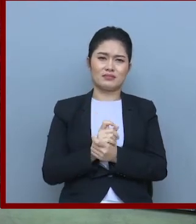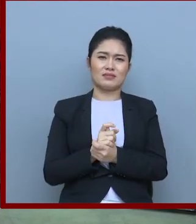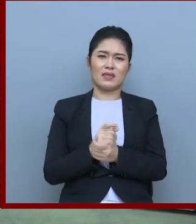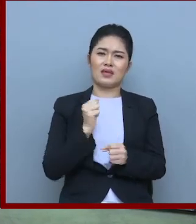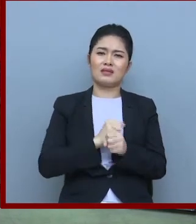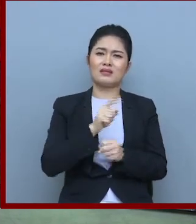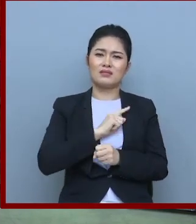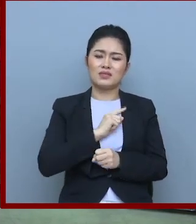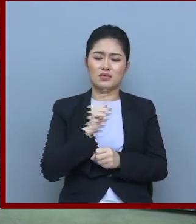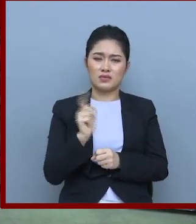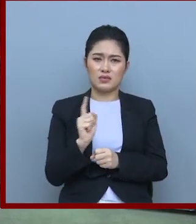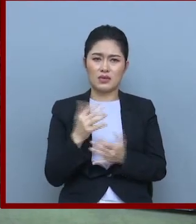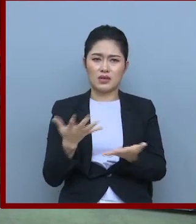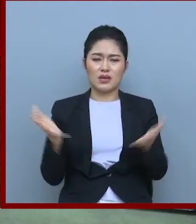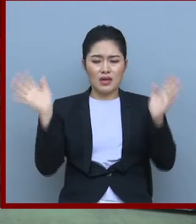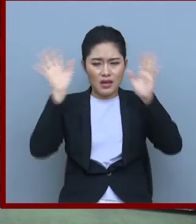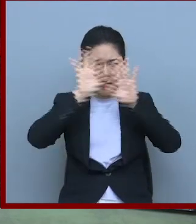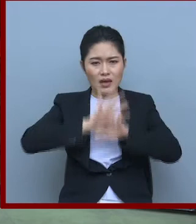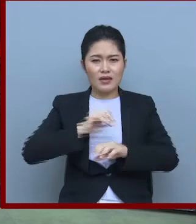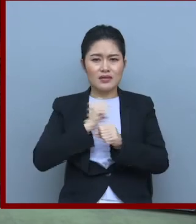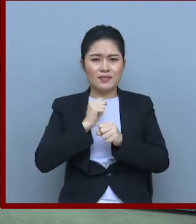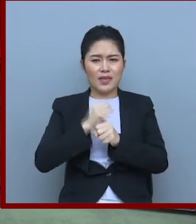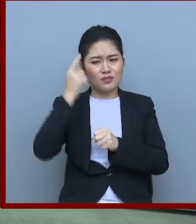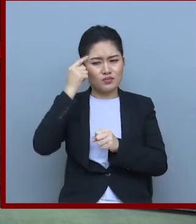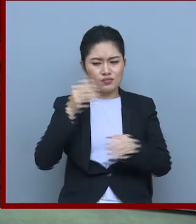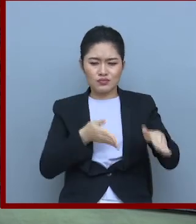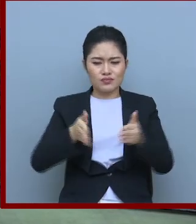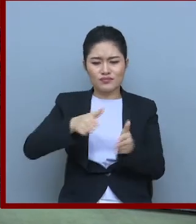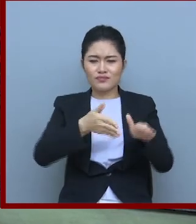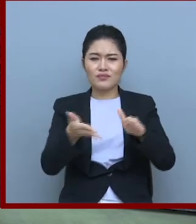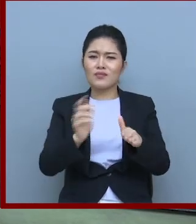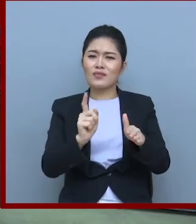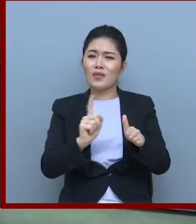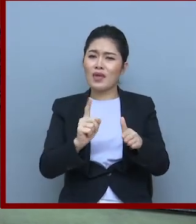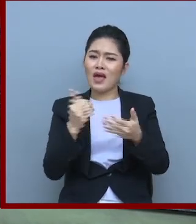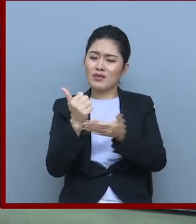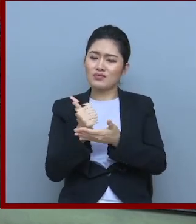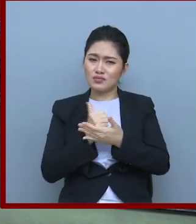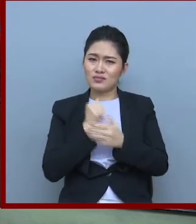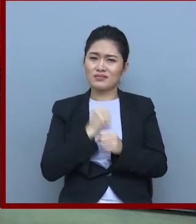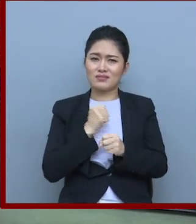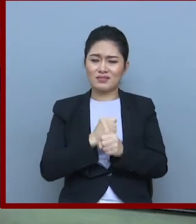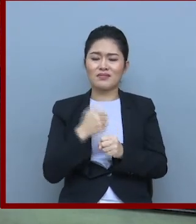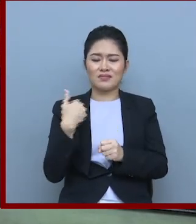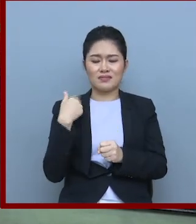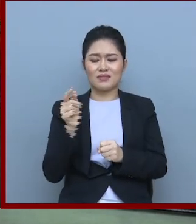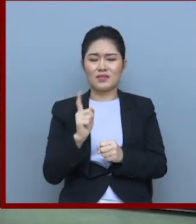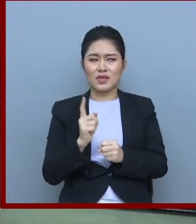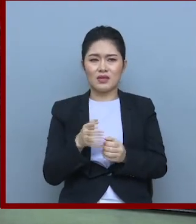Node.js เนี่ยทำหน้าที่เป็นเหมือนกับหาเส้นทางนะครับ อะไรหลายๆอย่างที่เกี่ยวกับ